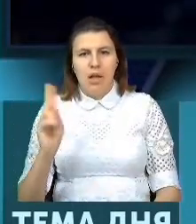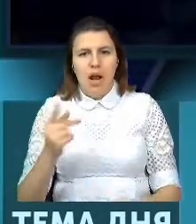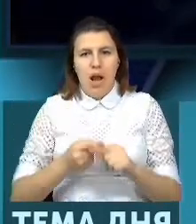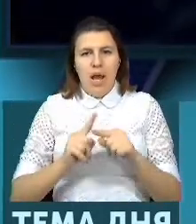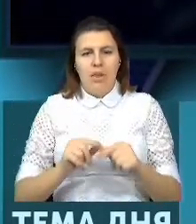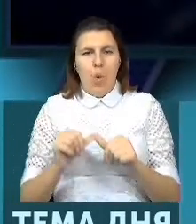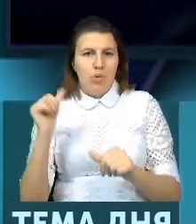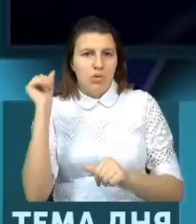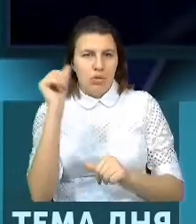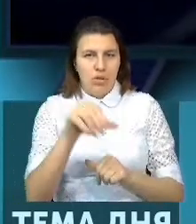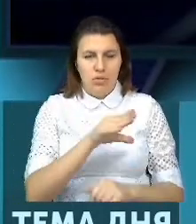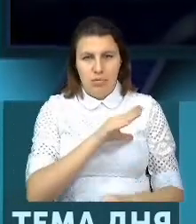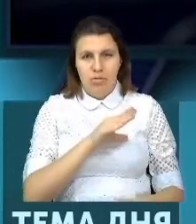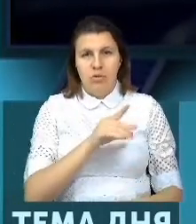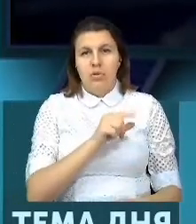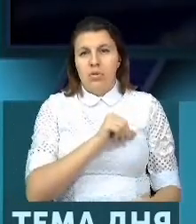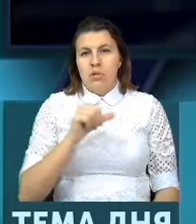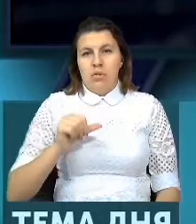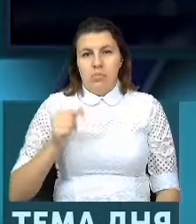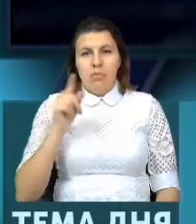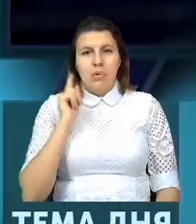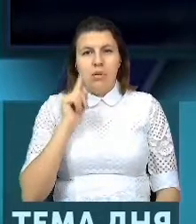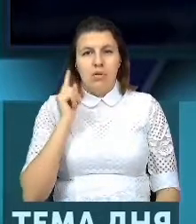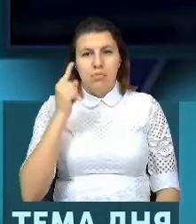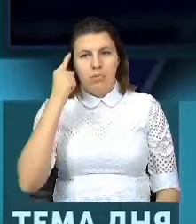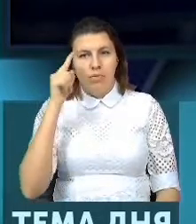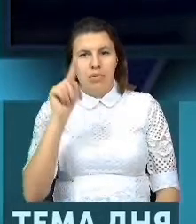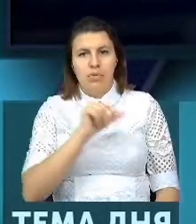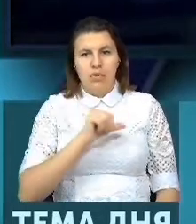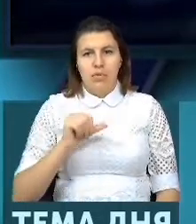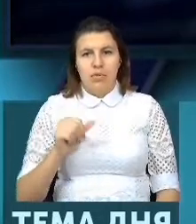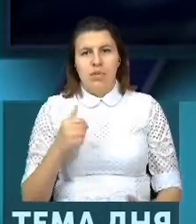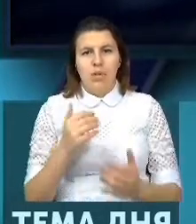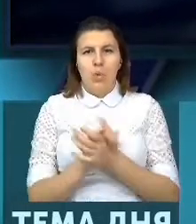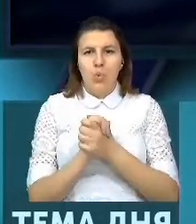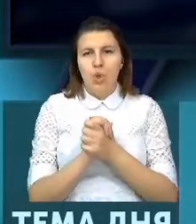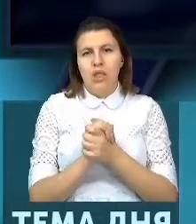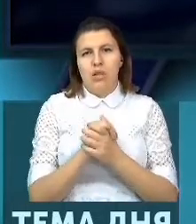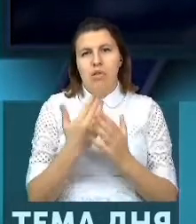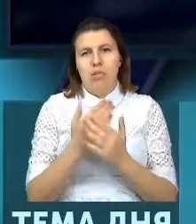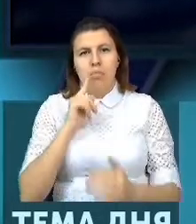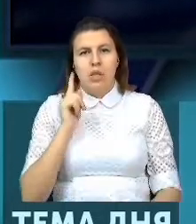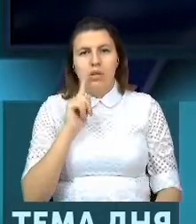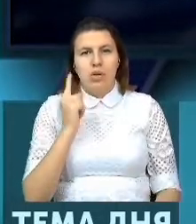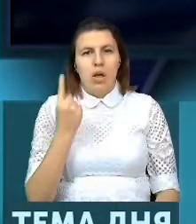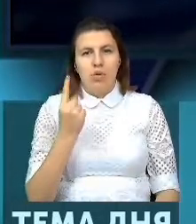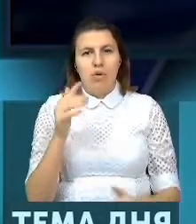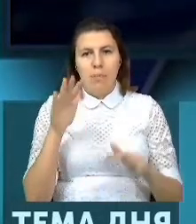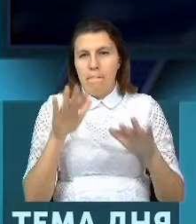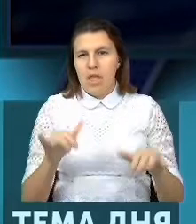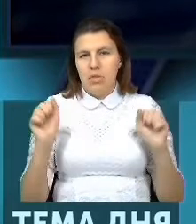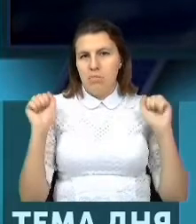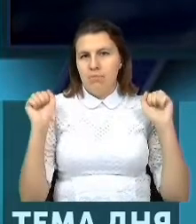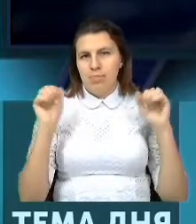есть в этом дружба была именно что дружеская для молодежи. И это место было одним из самых посещаемых мест вообще